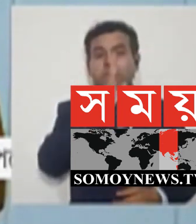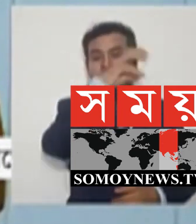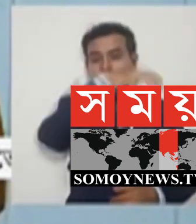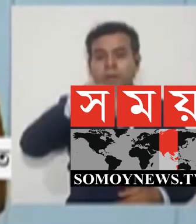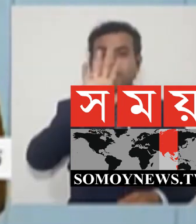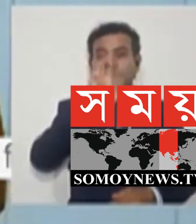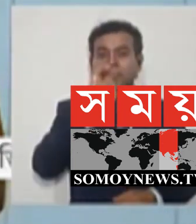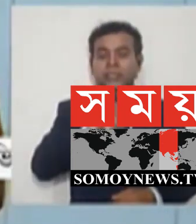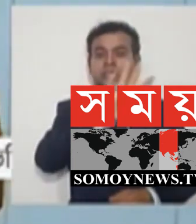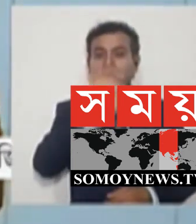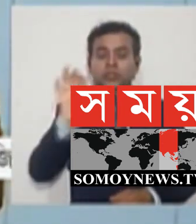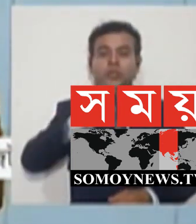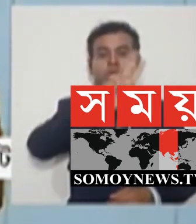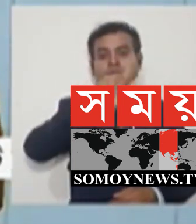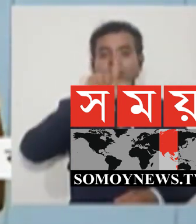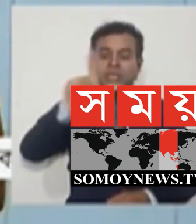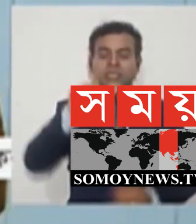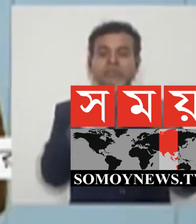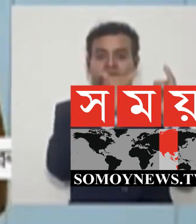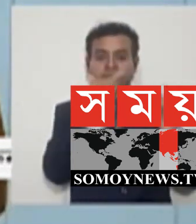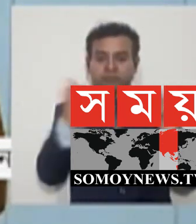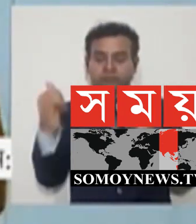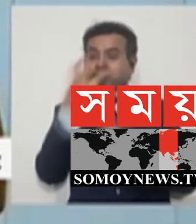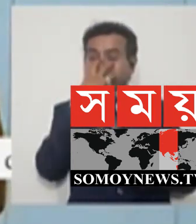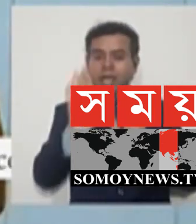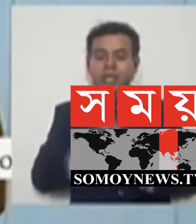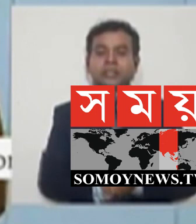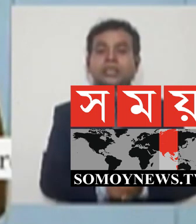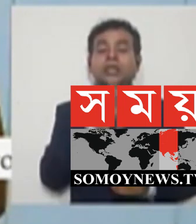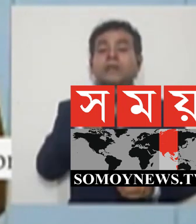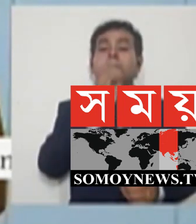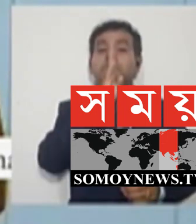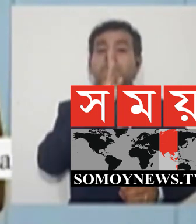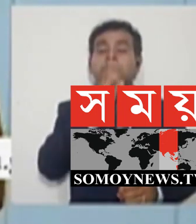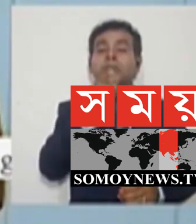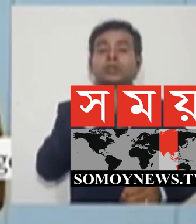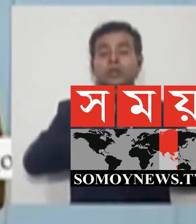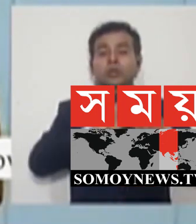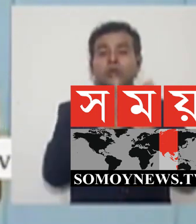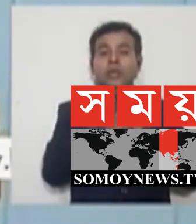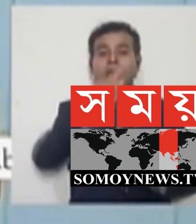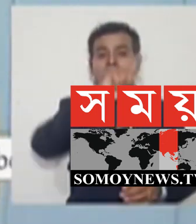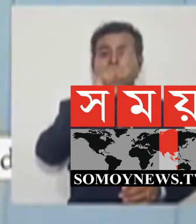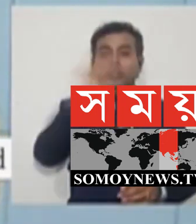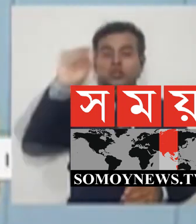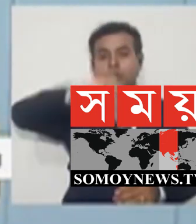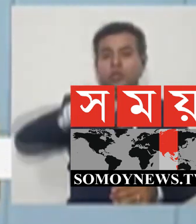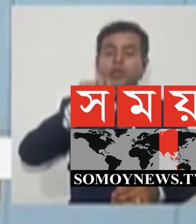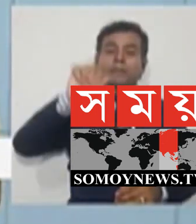5,427টি। এ সকল হাসপাতালে আইসিইউর সংখ্যা 192টি, ডায়ালাইসিস ইউনিট 40টি।